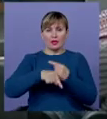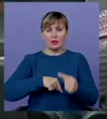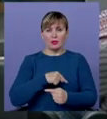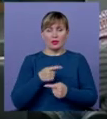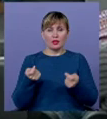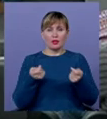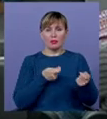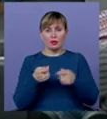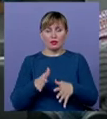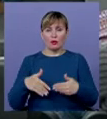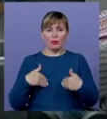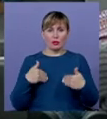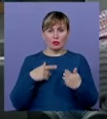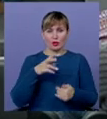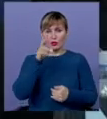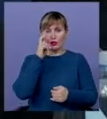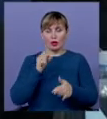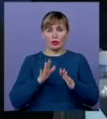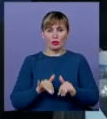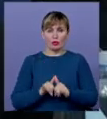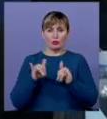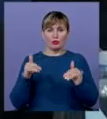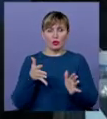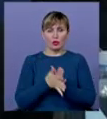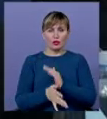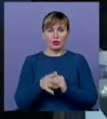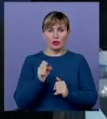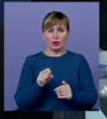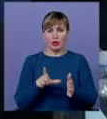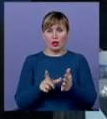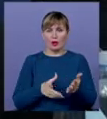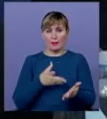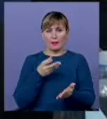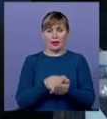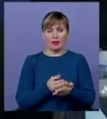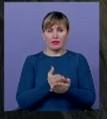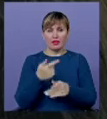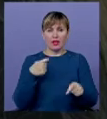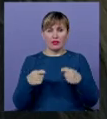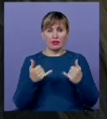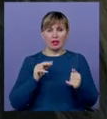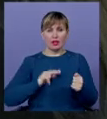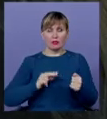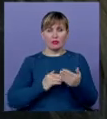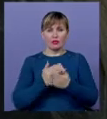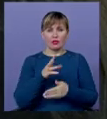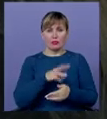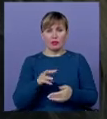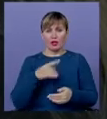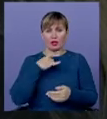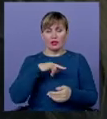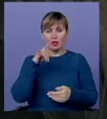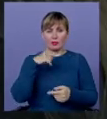не принесет ощутимой пользы государству, а только увеличит расходы налогоплательщиков. В сфере торговли сейчас работают свыше 1 000 000